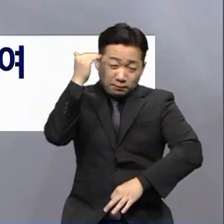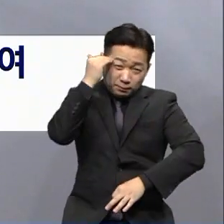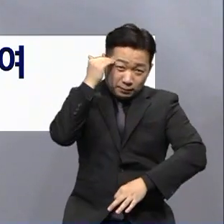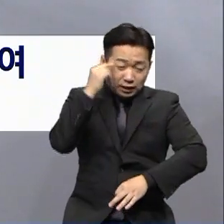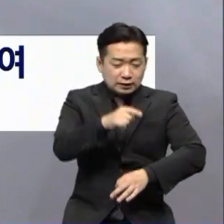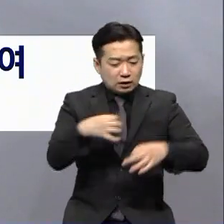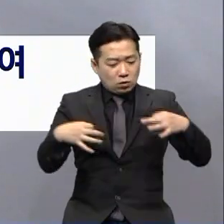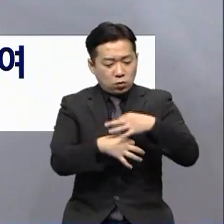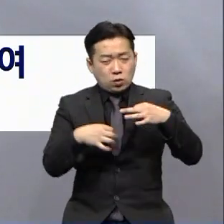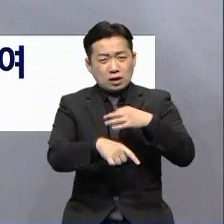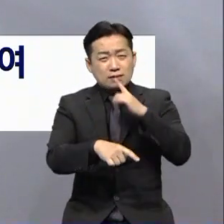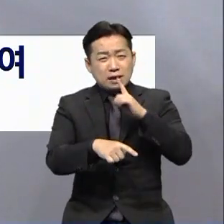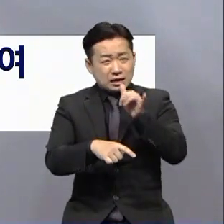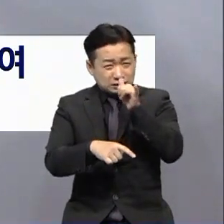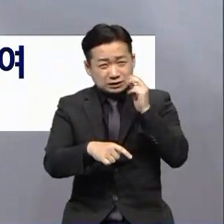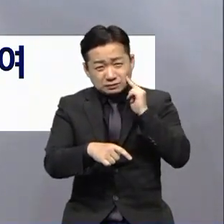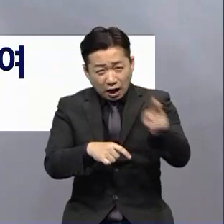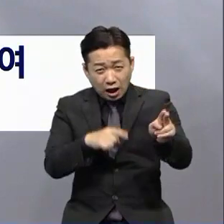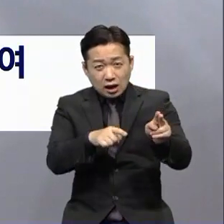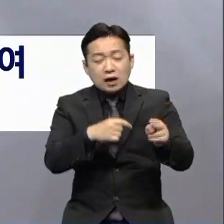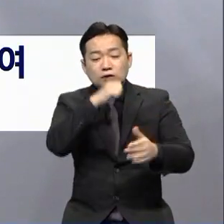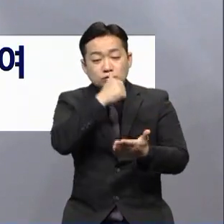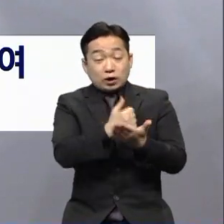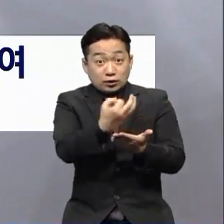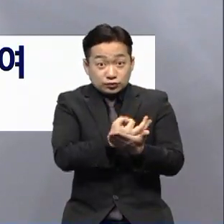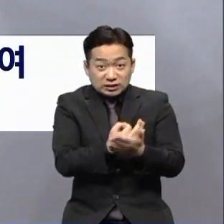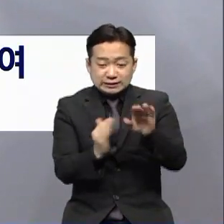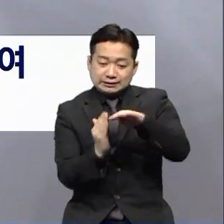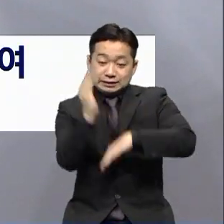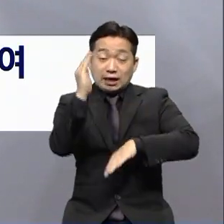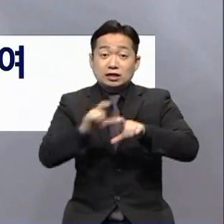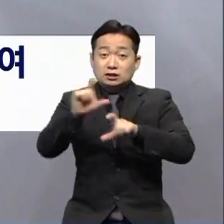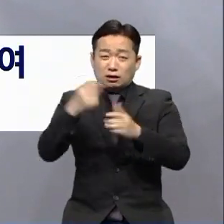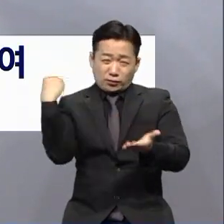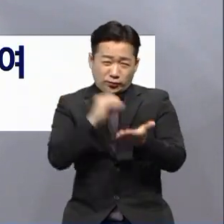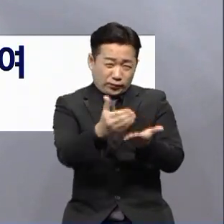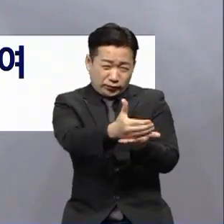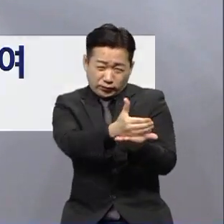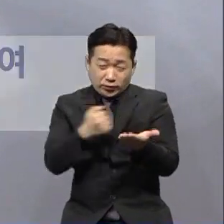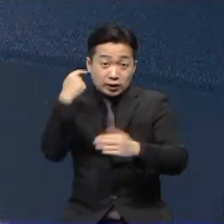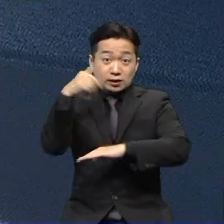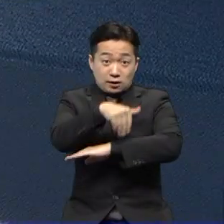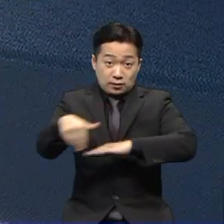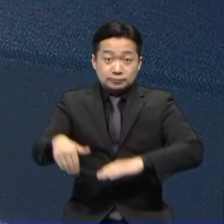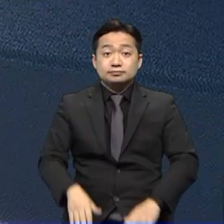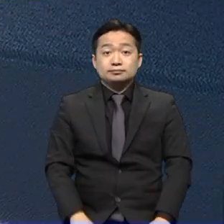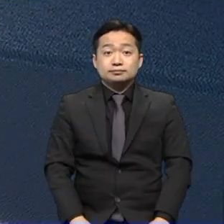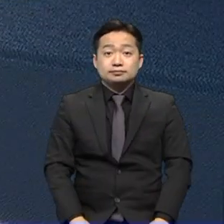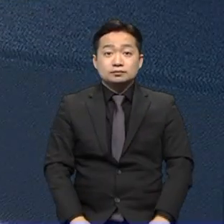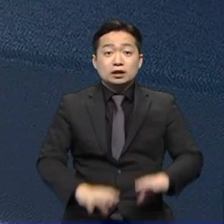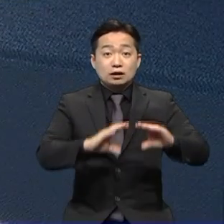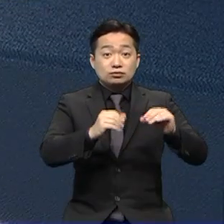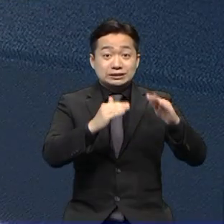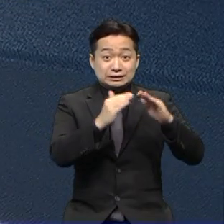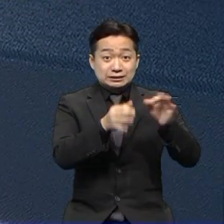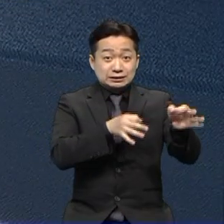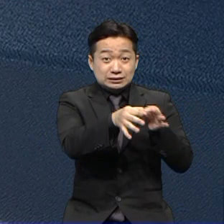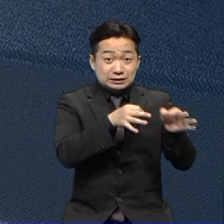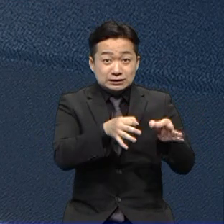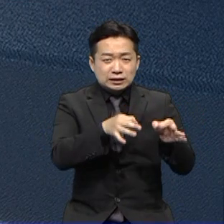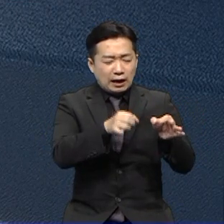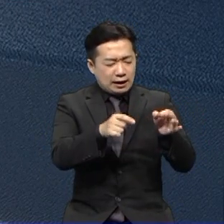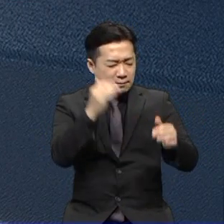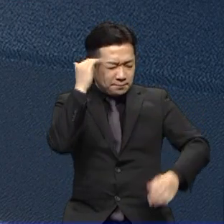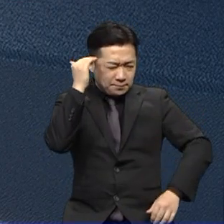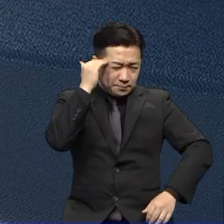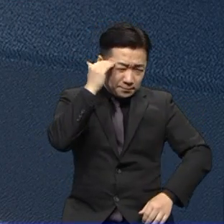참고하여 범죄 행위로 얻은 이득 이상이 환수되도록 협의해 나가겠습니다. 부동산 시장 교란으로 얻은 이익에